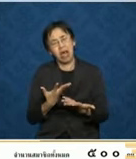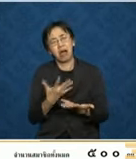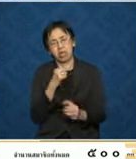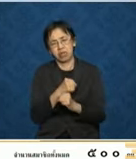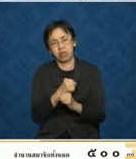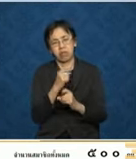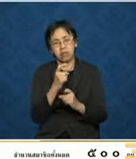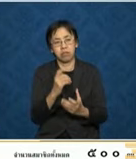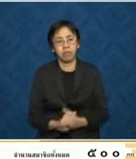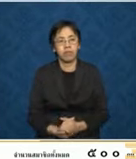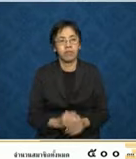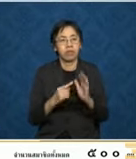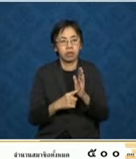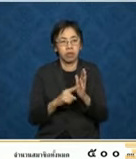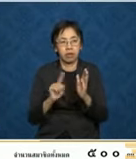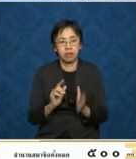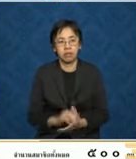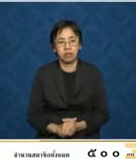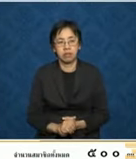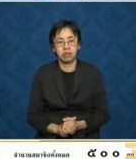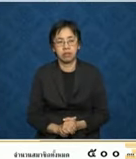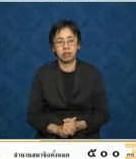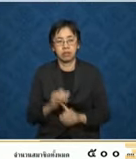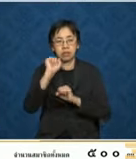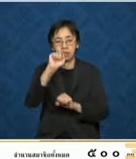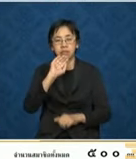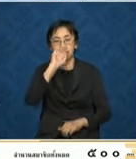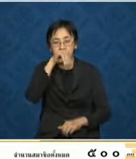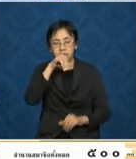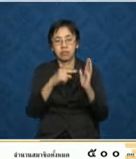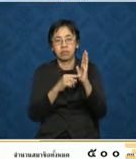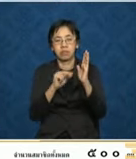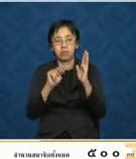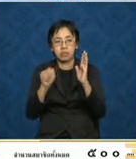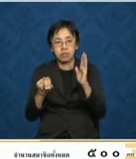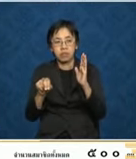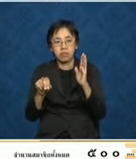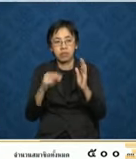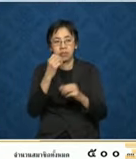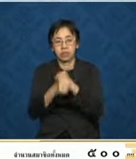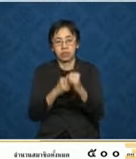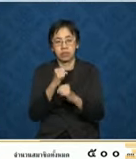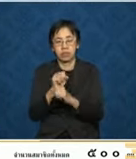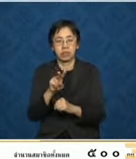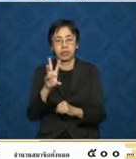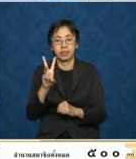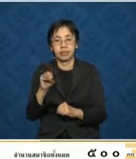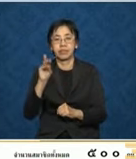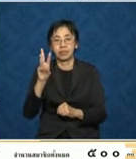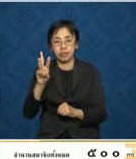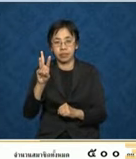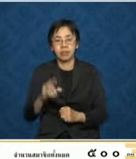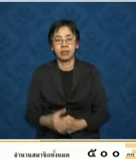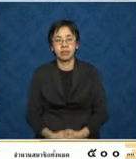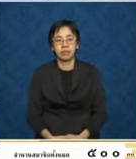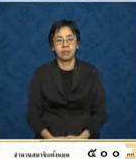วอย่างเช่นประกาศของเทศบาลนครนนทบุรีตามปีงบประมาณ